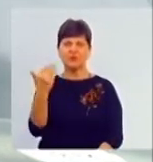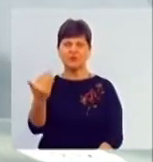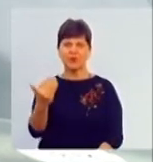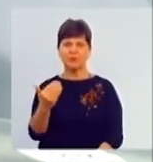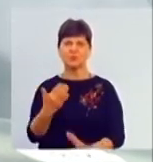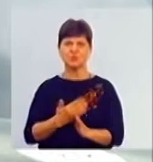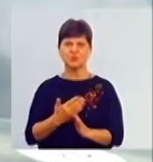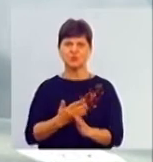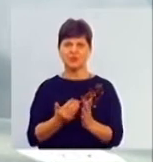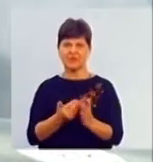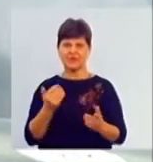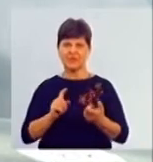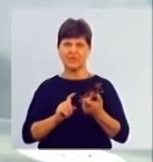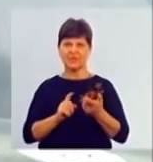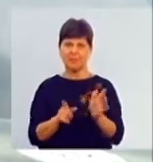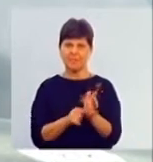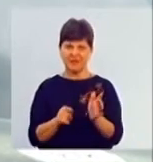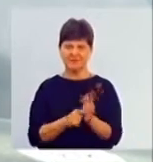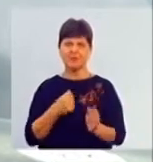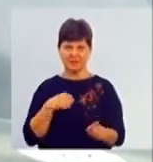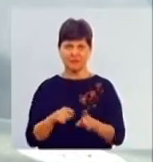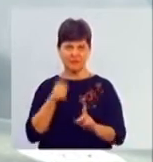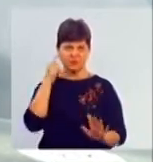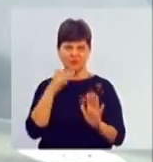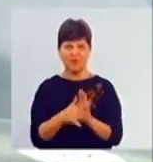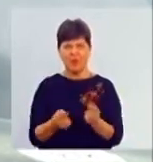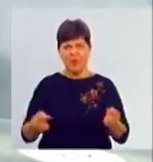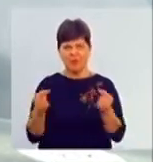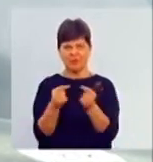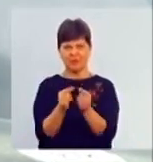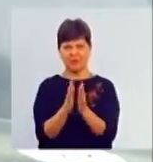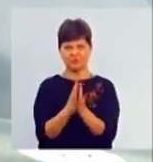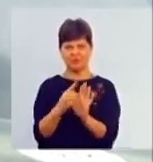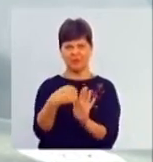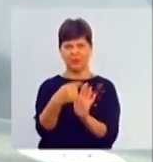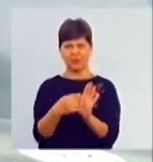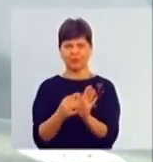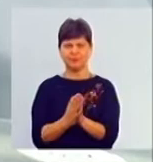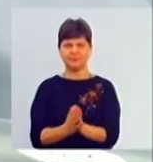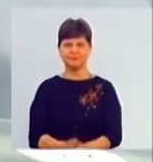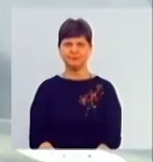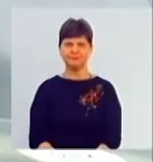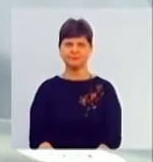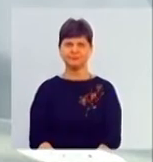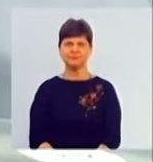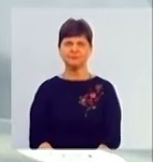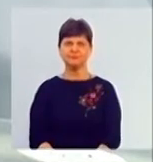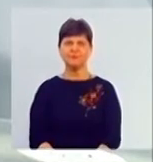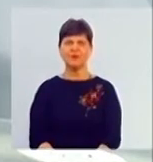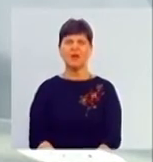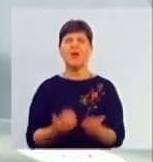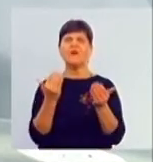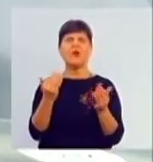які, як залежність? Я не розумію ваше питання конкретніше, якщо можна. Не зрозуміла, що ви кажете. В чому ваше питання?